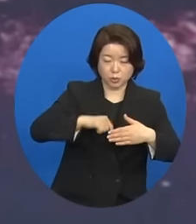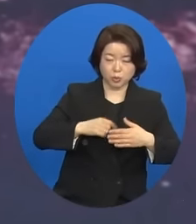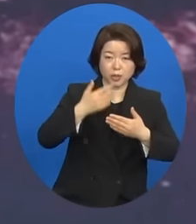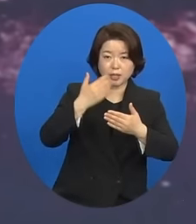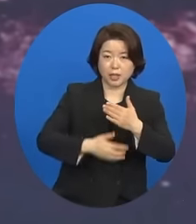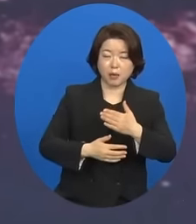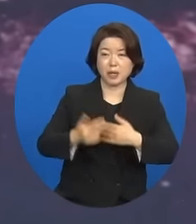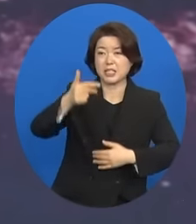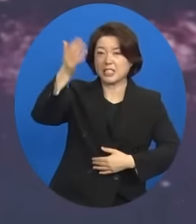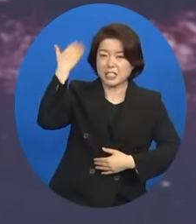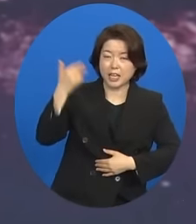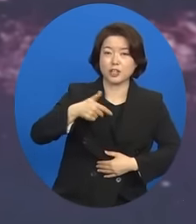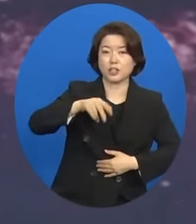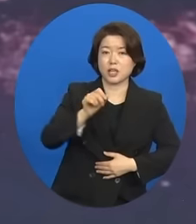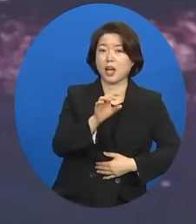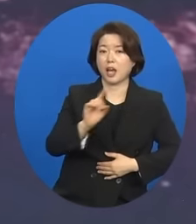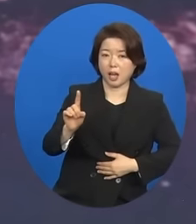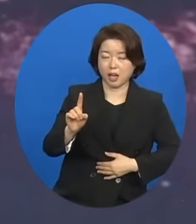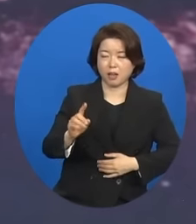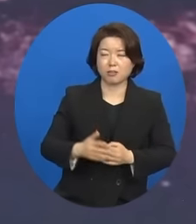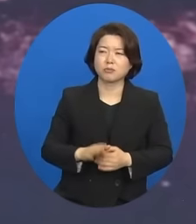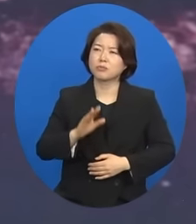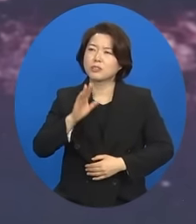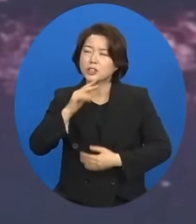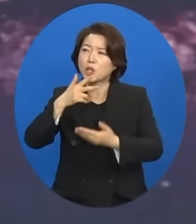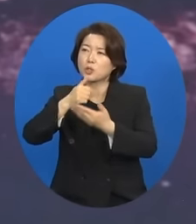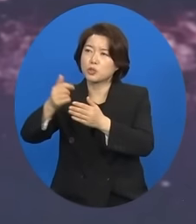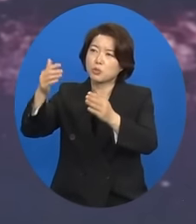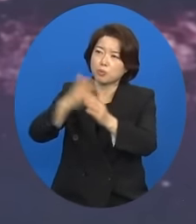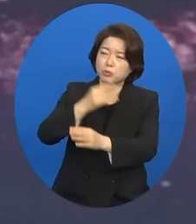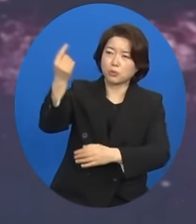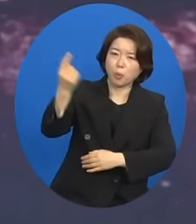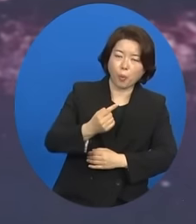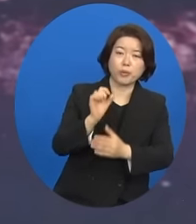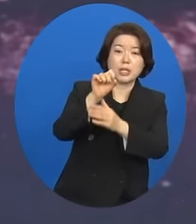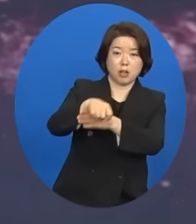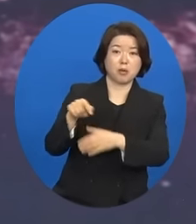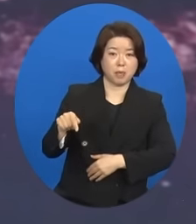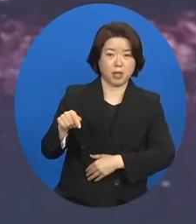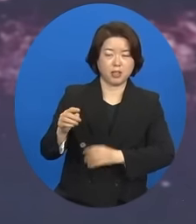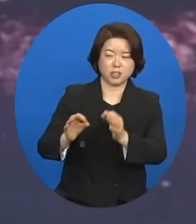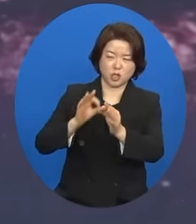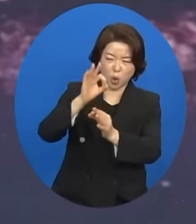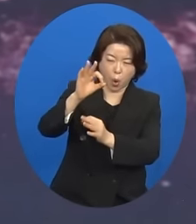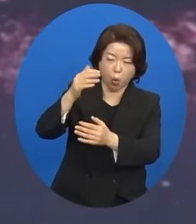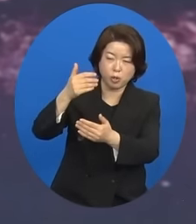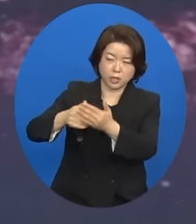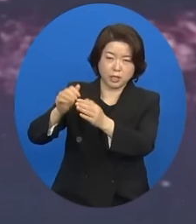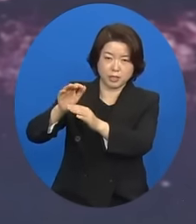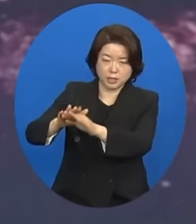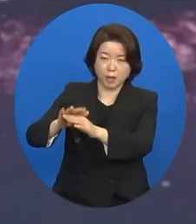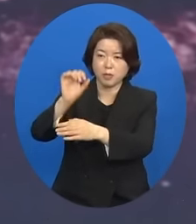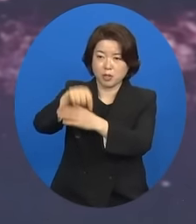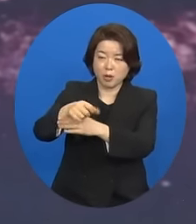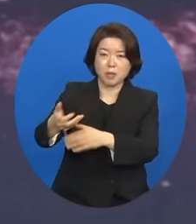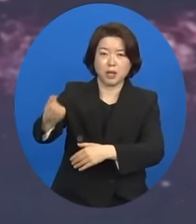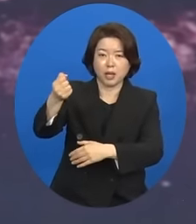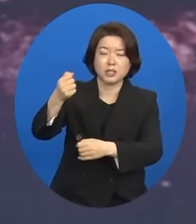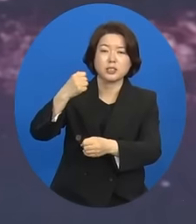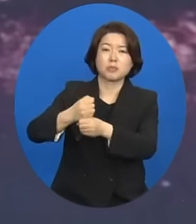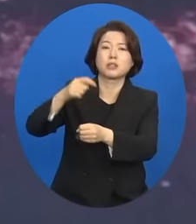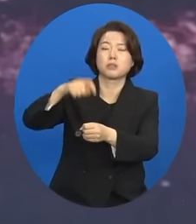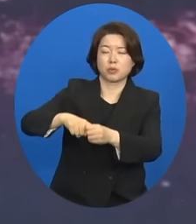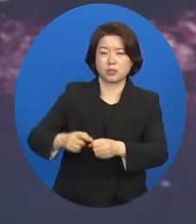죽음으로써 진정 주님으로부터 오는 열매 진정한 열매를 영원히 남는 열매를 맺게 하시려고 하신 겁니다 자